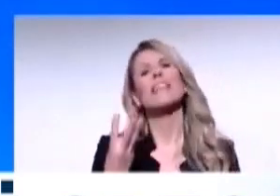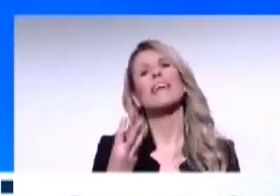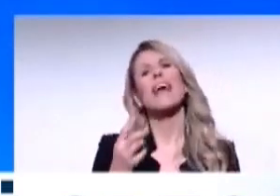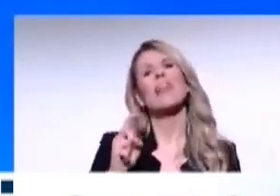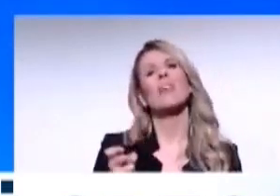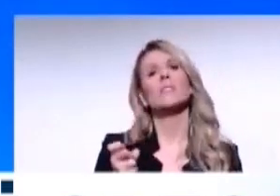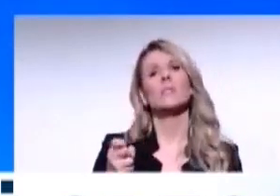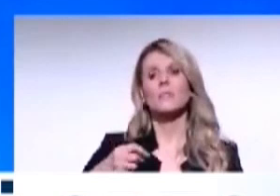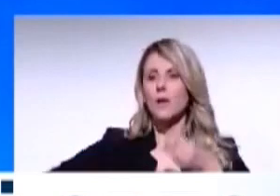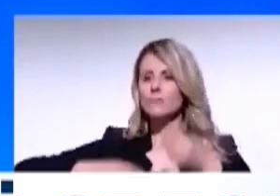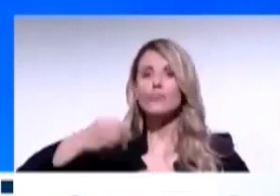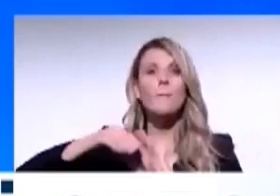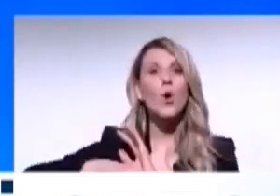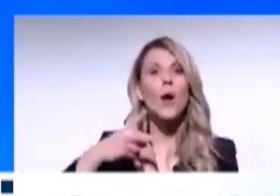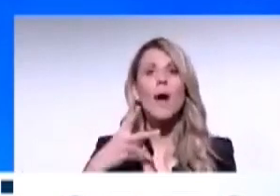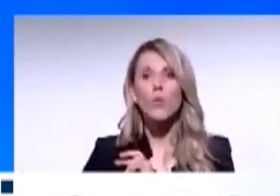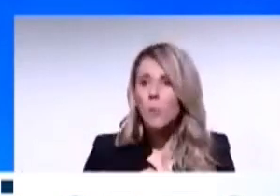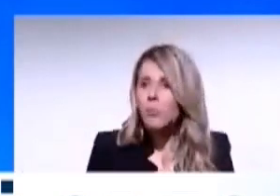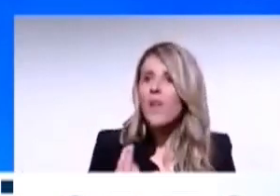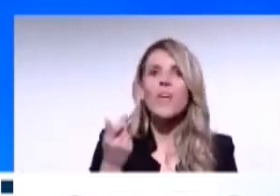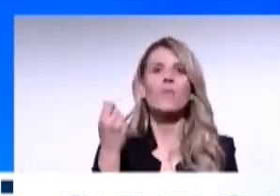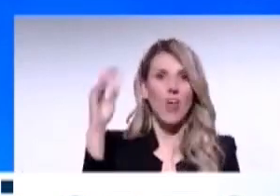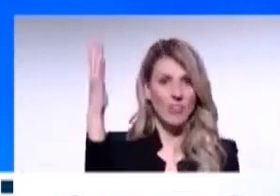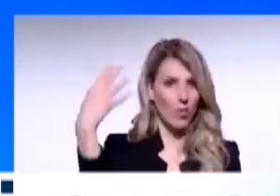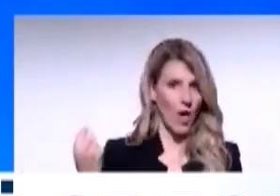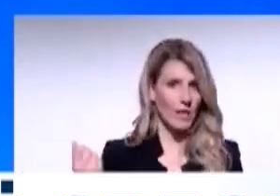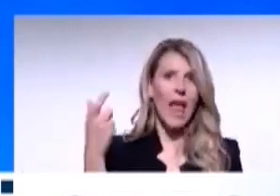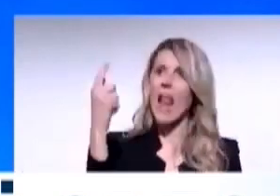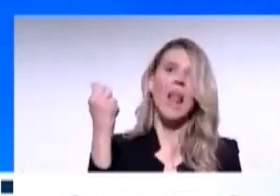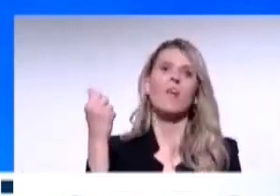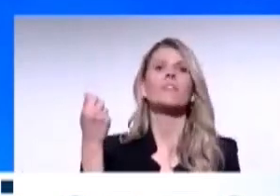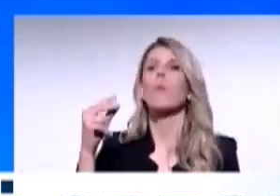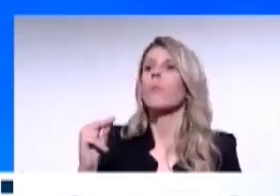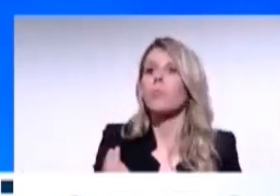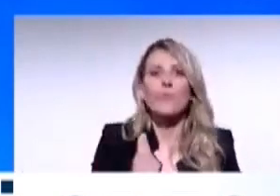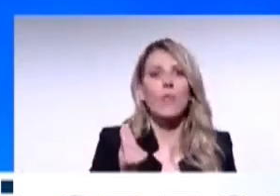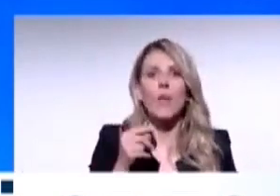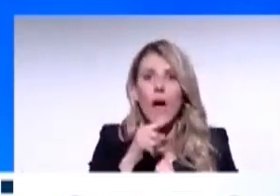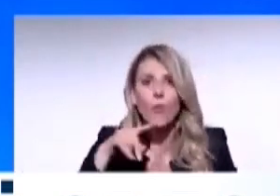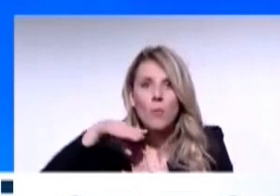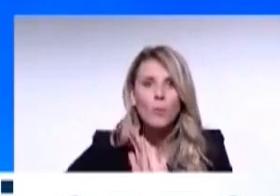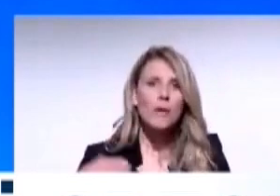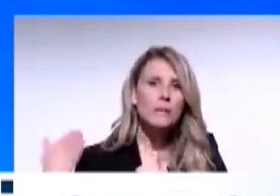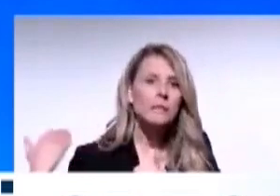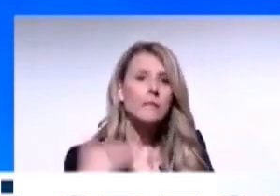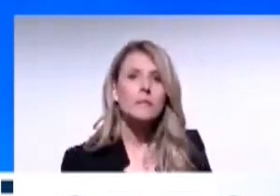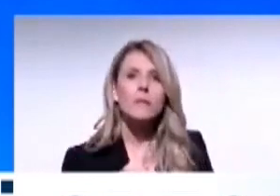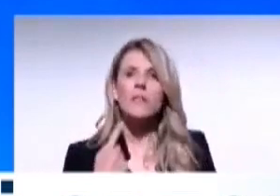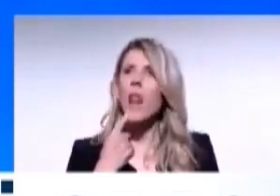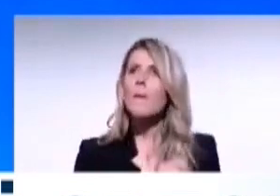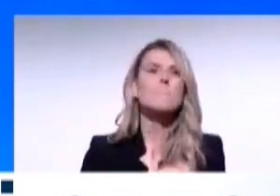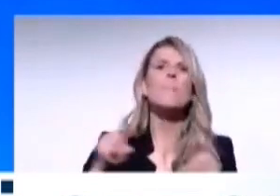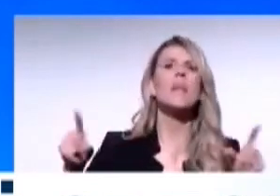Sot, Cipras shkurtoi me 83 miliard pemën e parave dhe kërkoi drejtësi. As ai dhe as bashkëpunëtorët e tij nuk mund